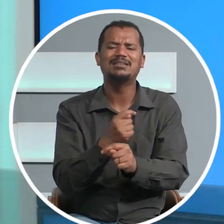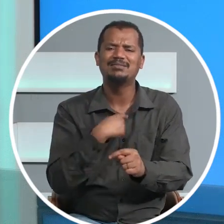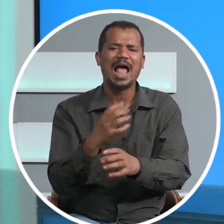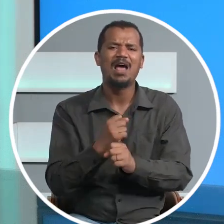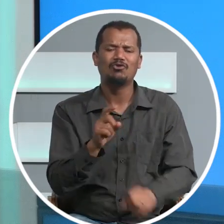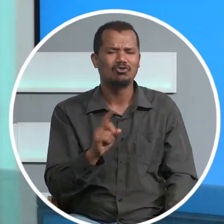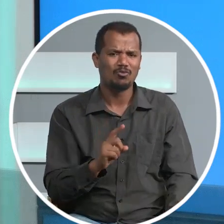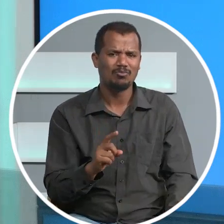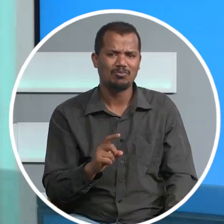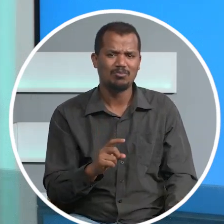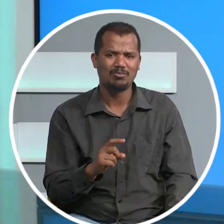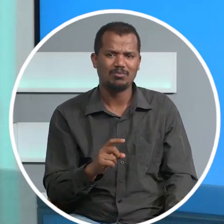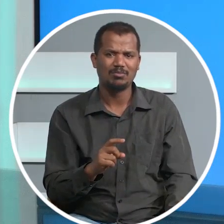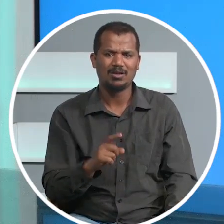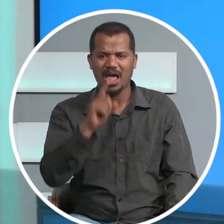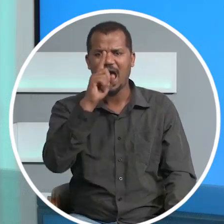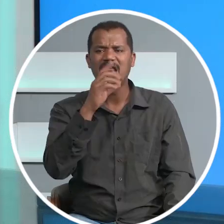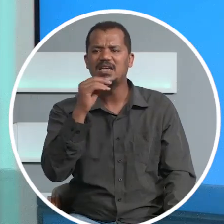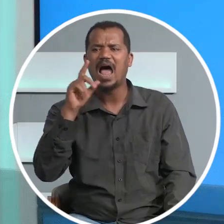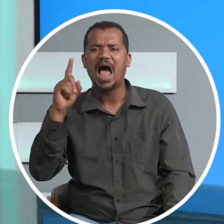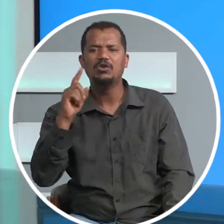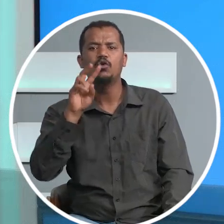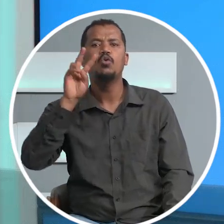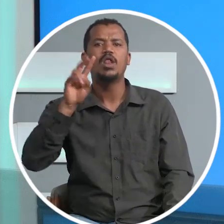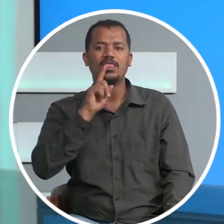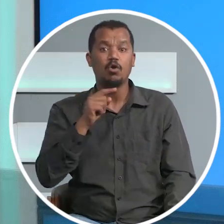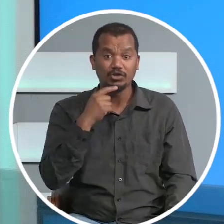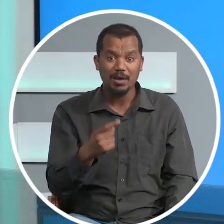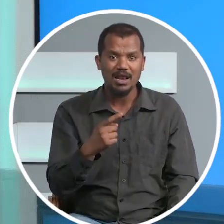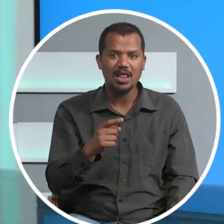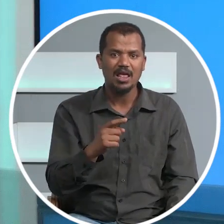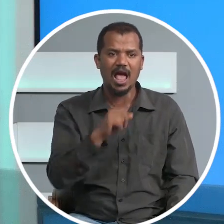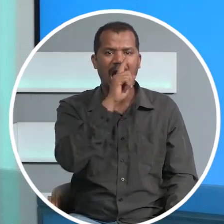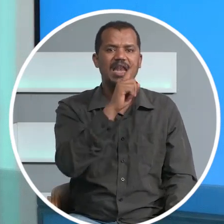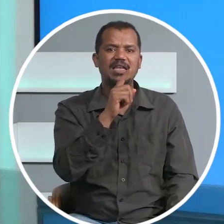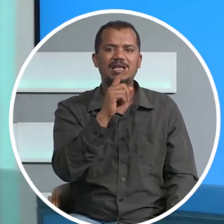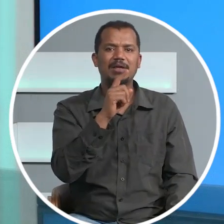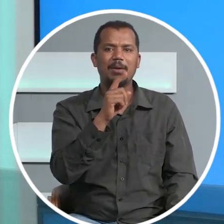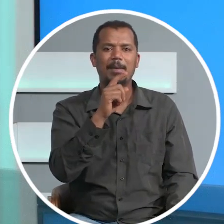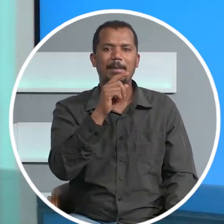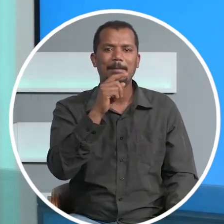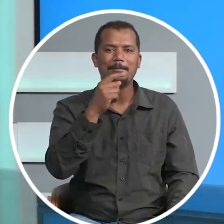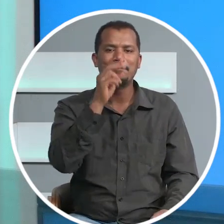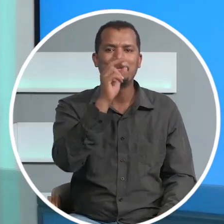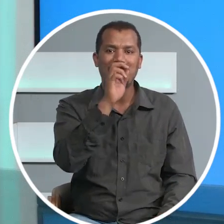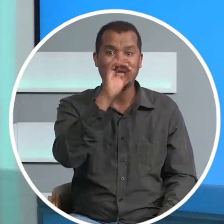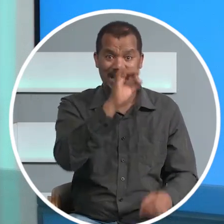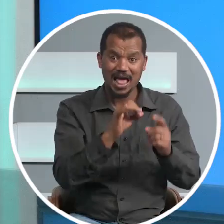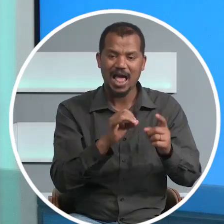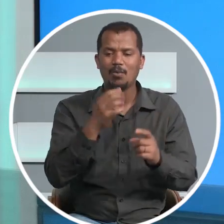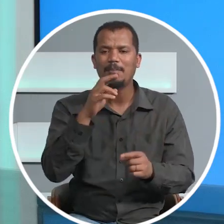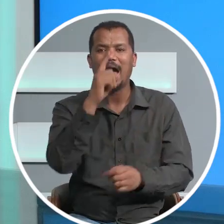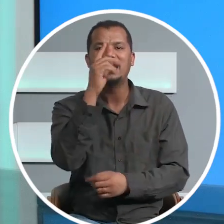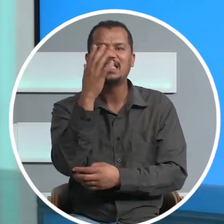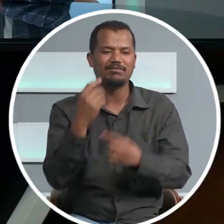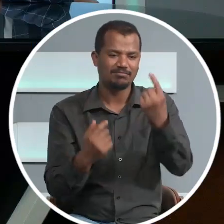አንወስደውም ምንድነው አንድና አንድ ሁለት ነው ሲባል አንድ ባቄላ ሌላ ባቄላም ተን ሁለት ነው ብለን ወይንም አንድ